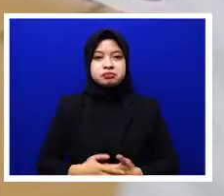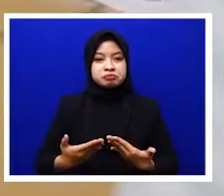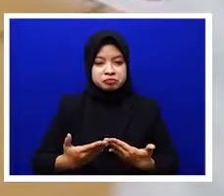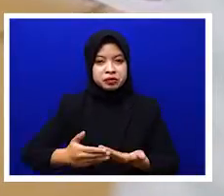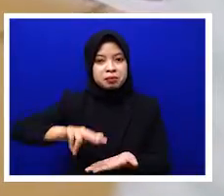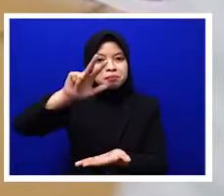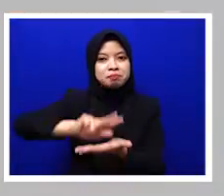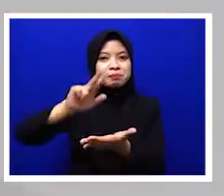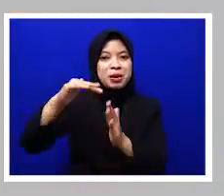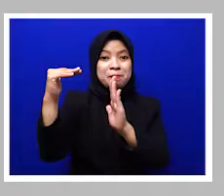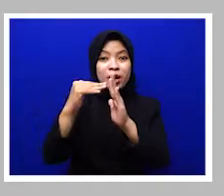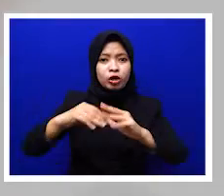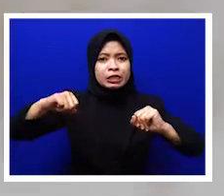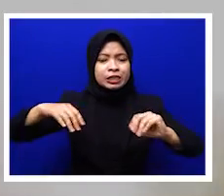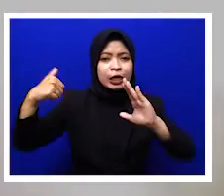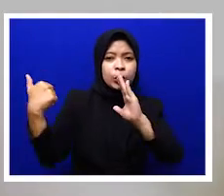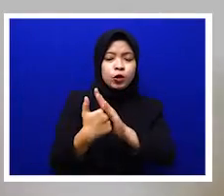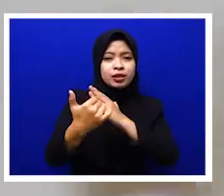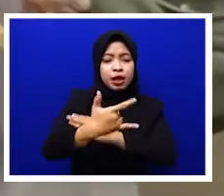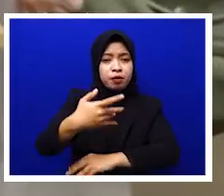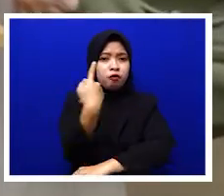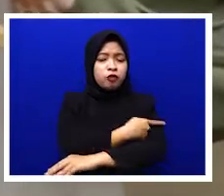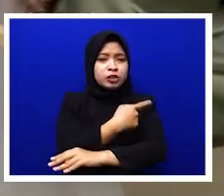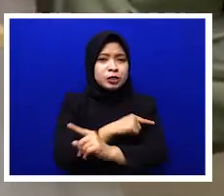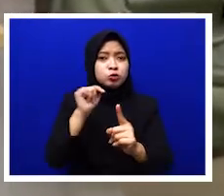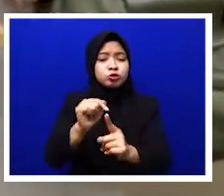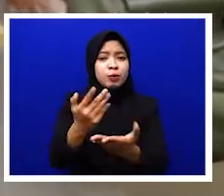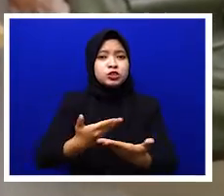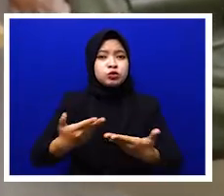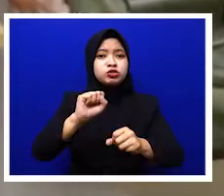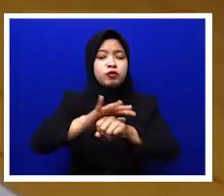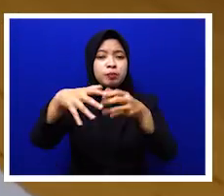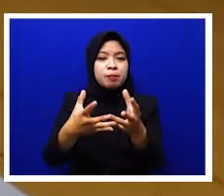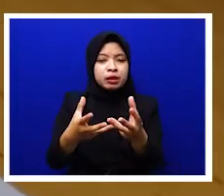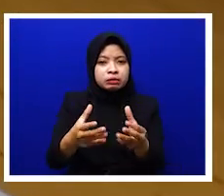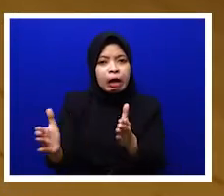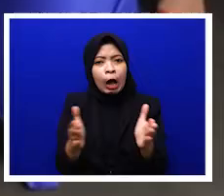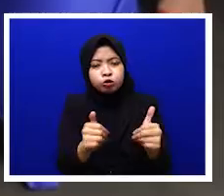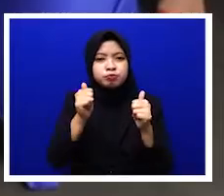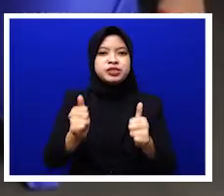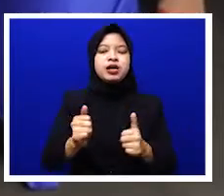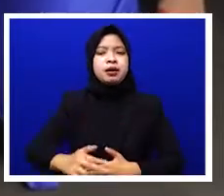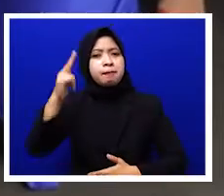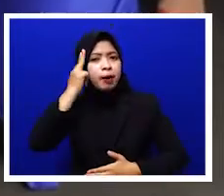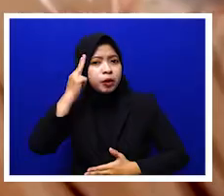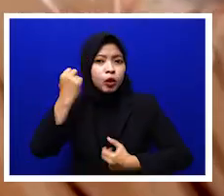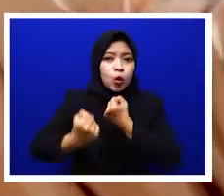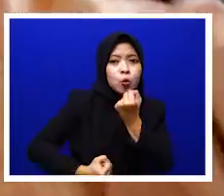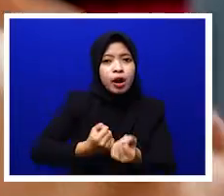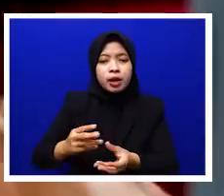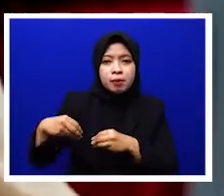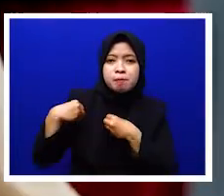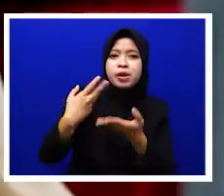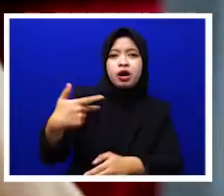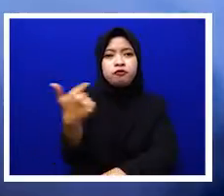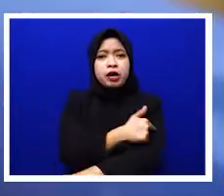Selain penerapan protokol kesehatan, vaksin menjadi kunci utama mengatasi pandemi COVID-19. Pemerintah terus memberikan